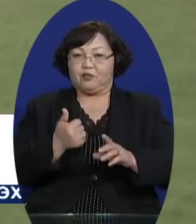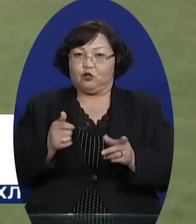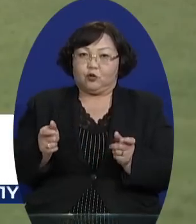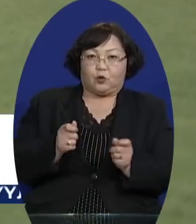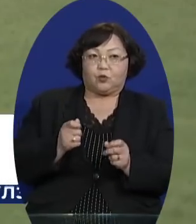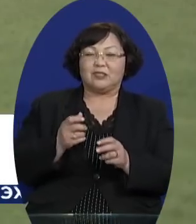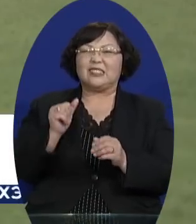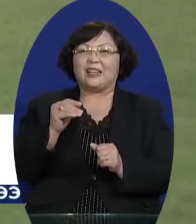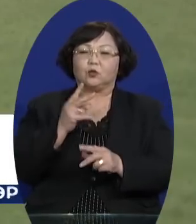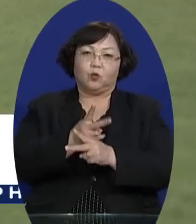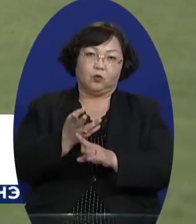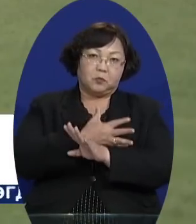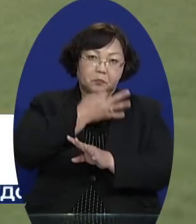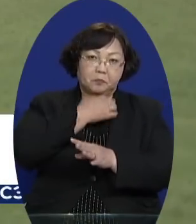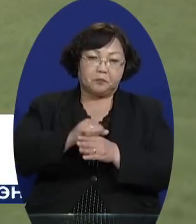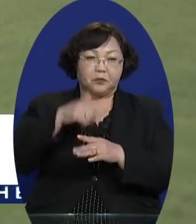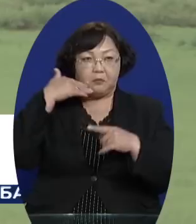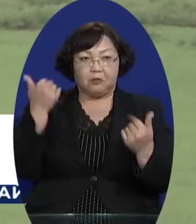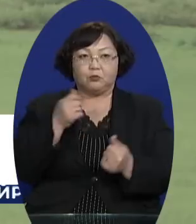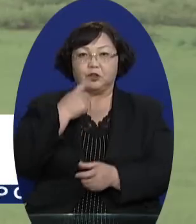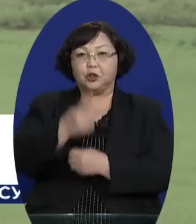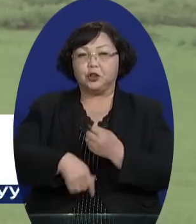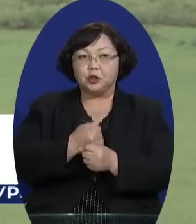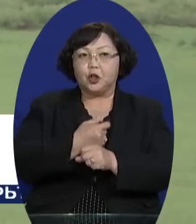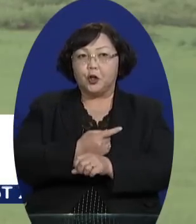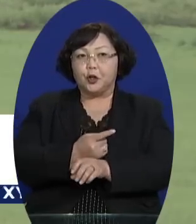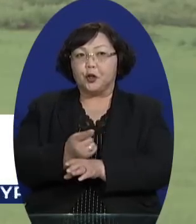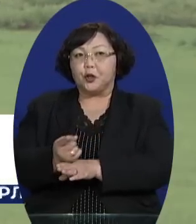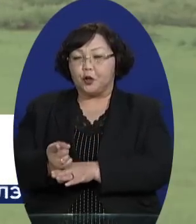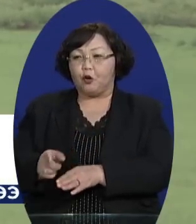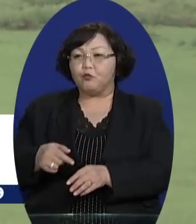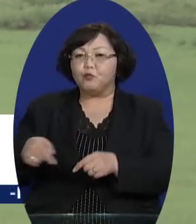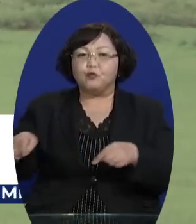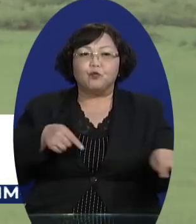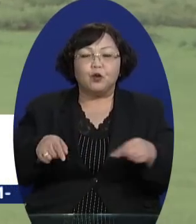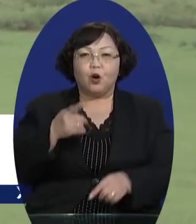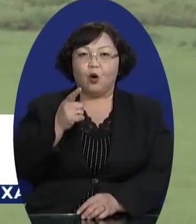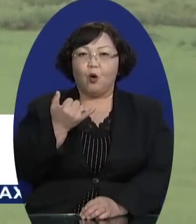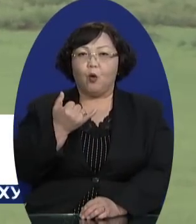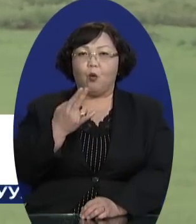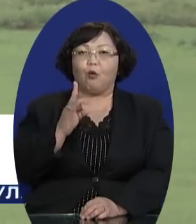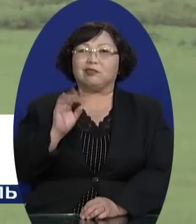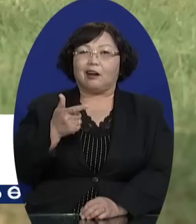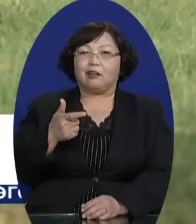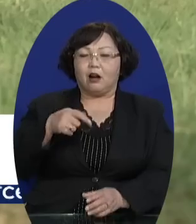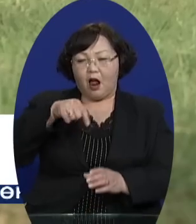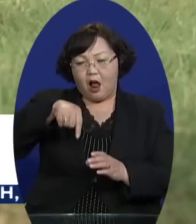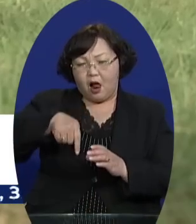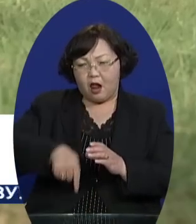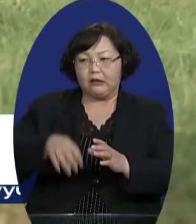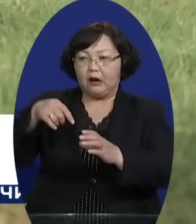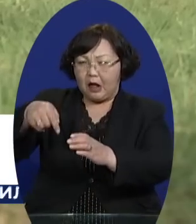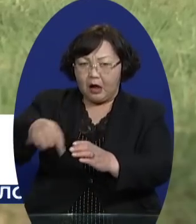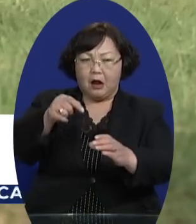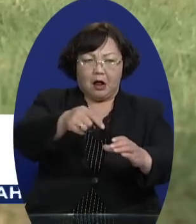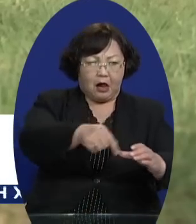нөхцөл байдлаас үзвэл малчтын хувьд хит ойр ойрхон байршилд олон худаг гаргадаг байдал нь тухайн нутгийн бэлчээр талхалагдах нэг гол